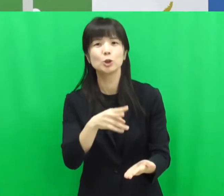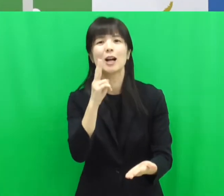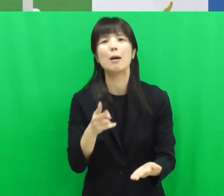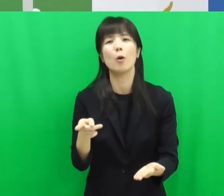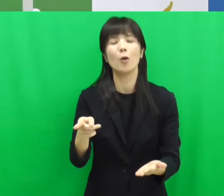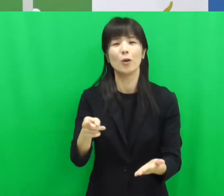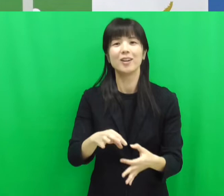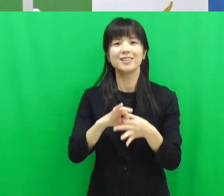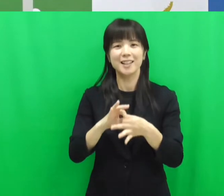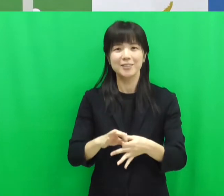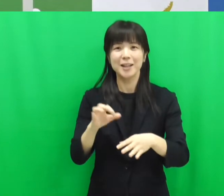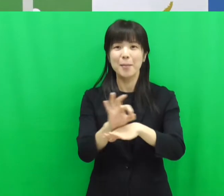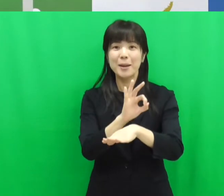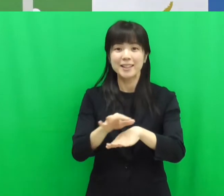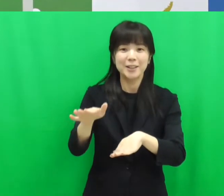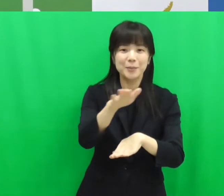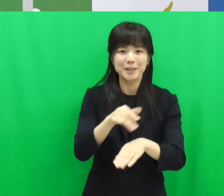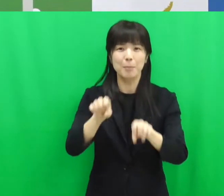し